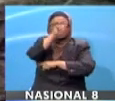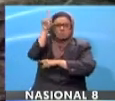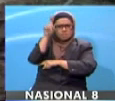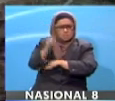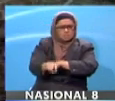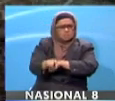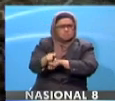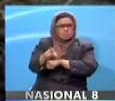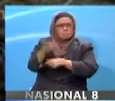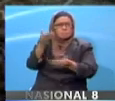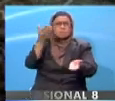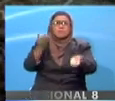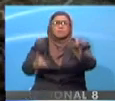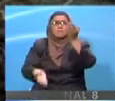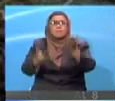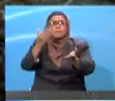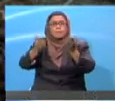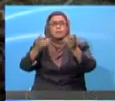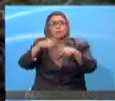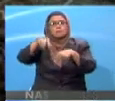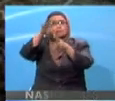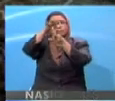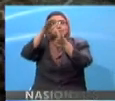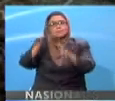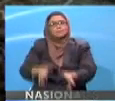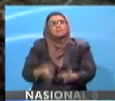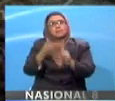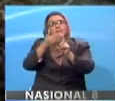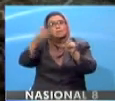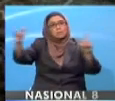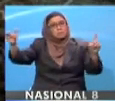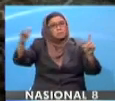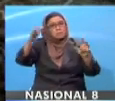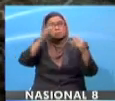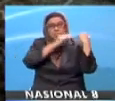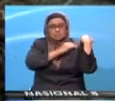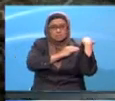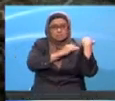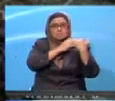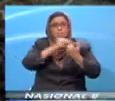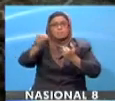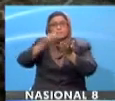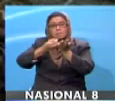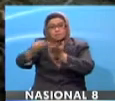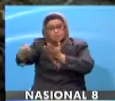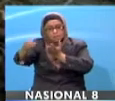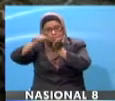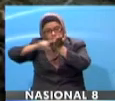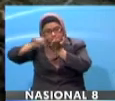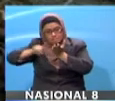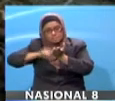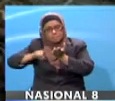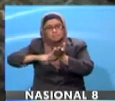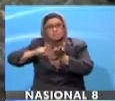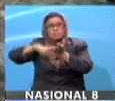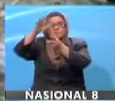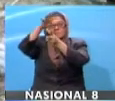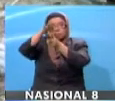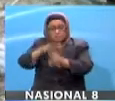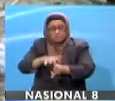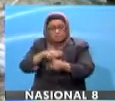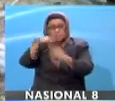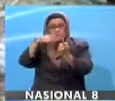melanggar kewajipannya berhubung prosedur keselamatan standard dan gagal untuk memeriksa pesawat apabila sesuatu yang luar biasa